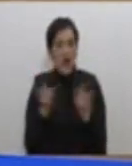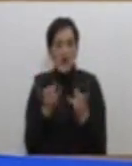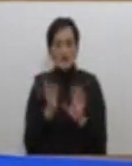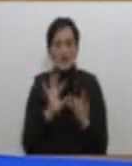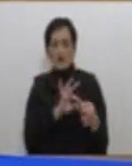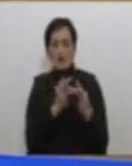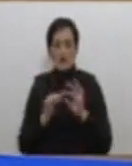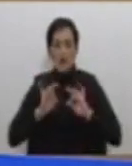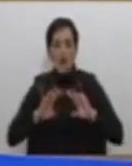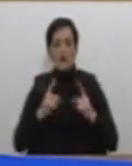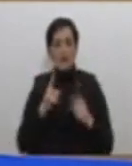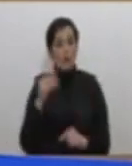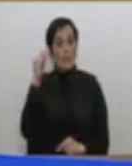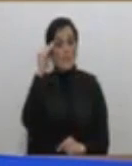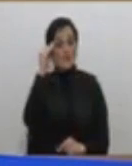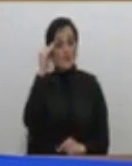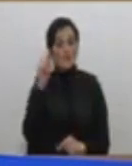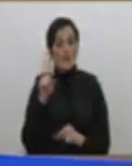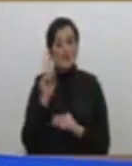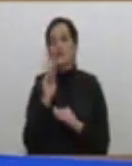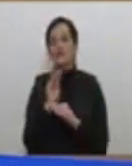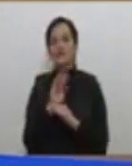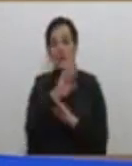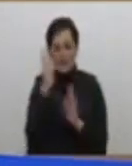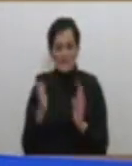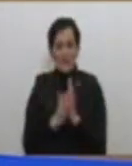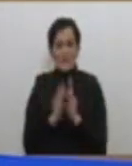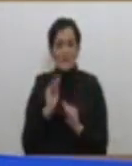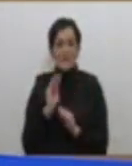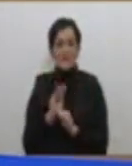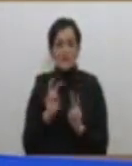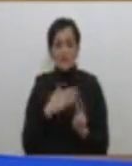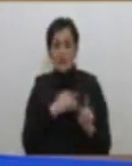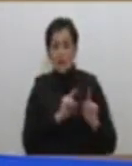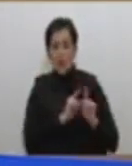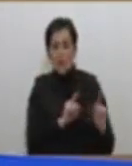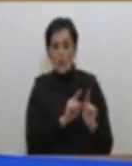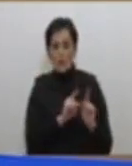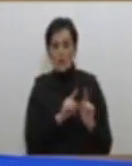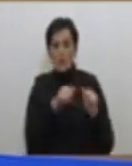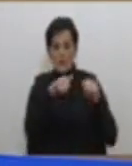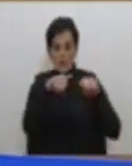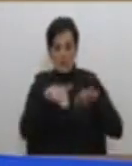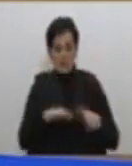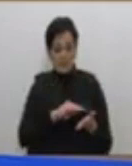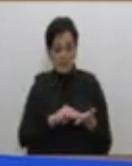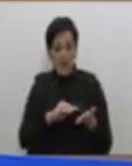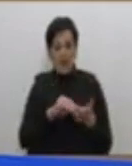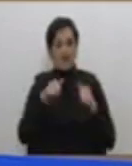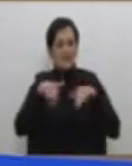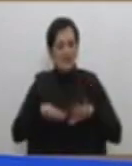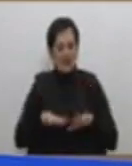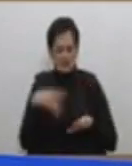თუ რატომ მიიჩნევდნენ ამ კრიტიკის, ამა ყველაფერს კრიტიკის საგნად ჩვენი ოპონენტები, დასკვნები, რა თქმა უნდა, საზოგადოებისთვის